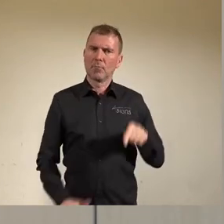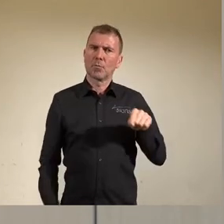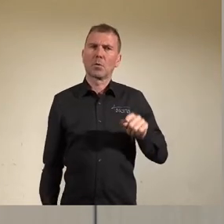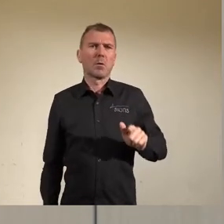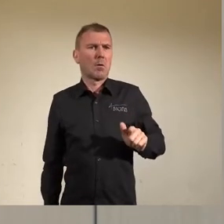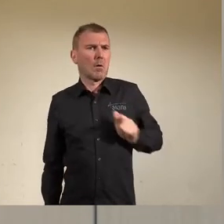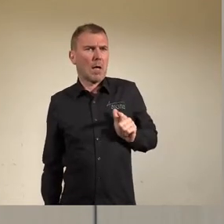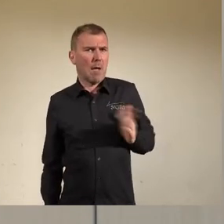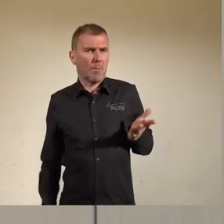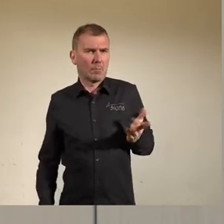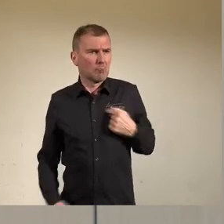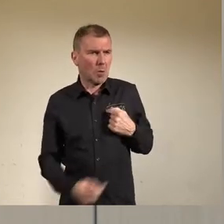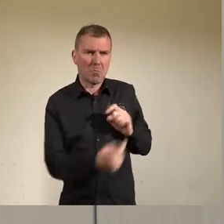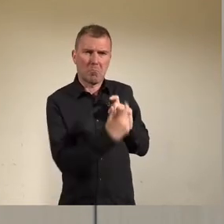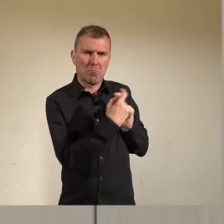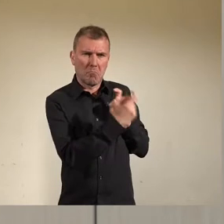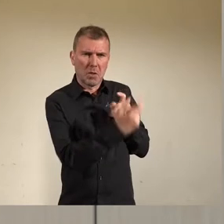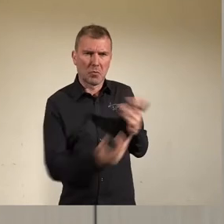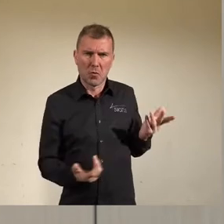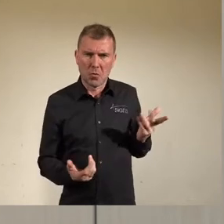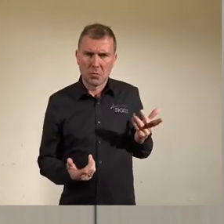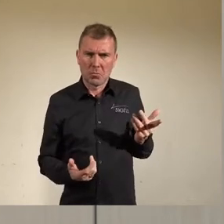abwarten und in den Dialog treten, welche